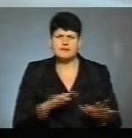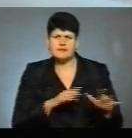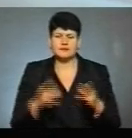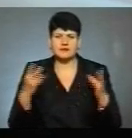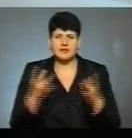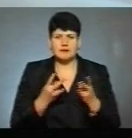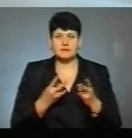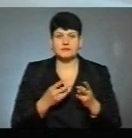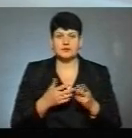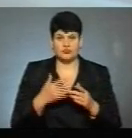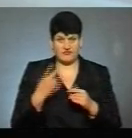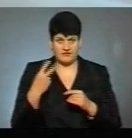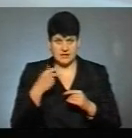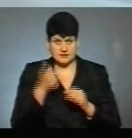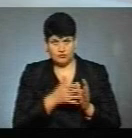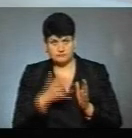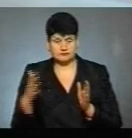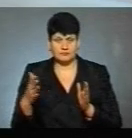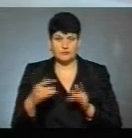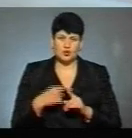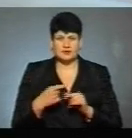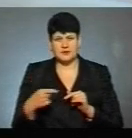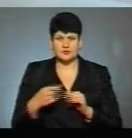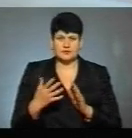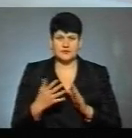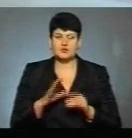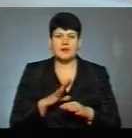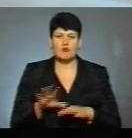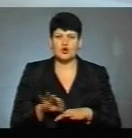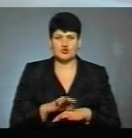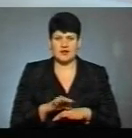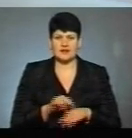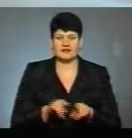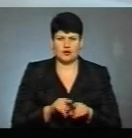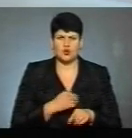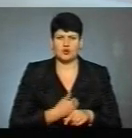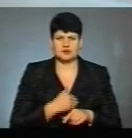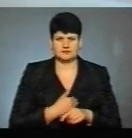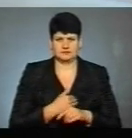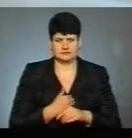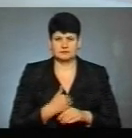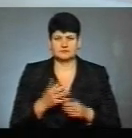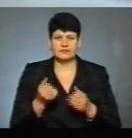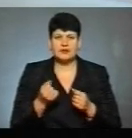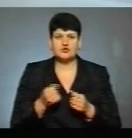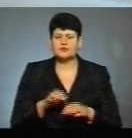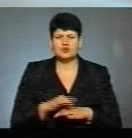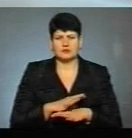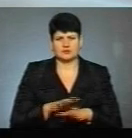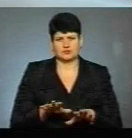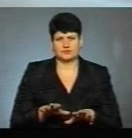ну, переважно віку 20 років. Так, і такі, щоб не були жонаті, одружені, щоб не мали жінок, бо,